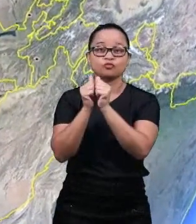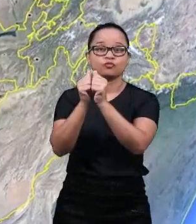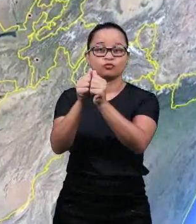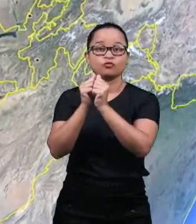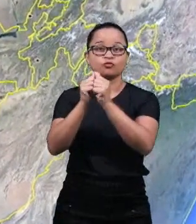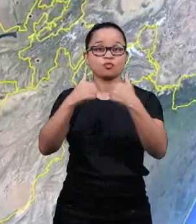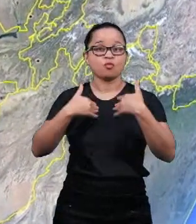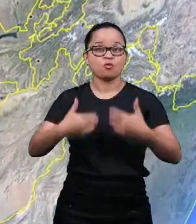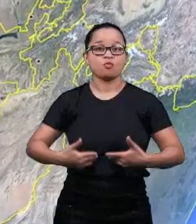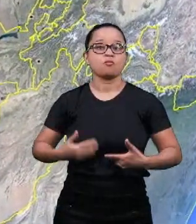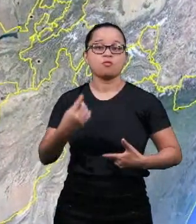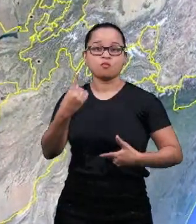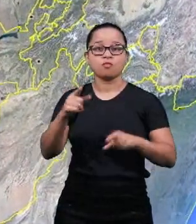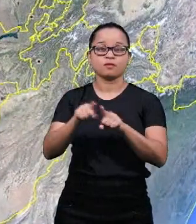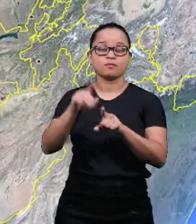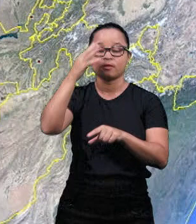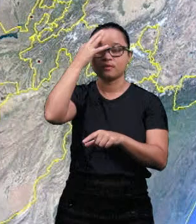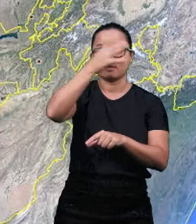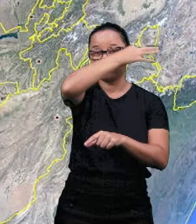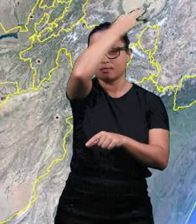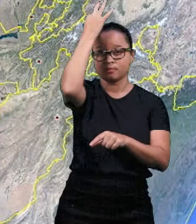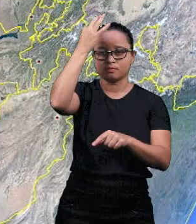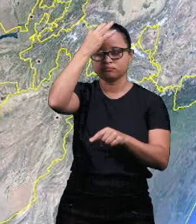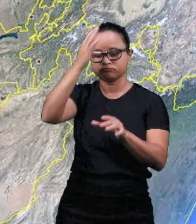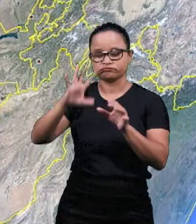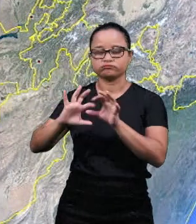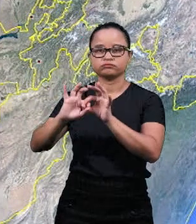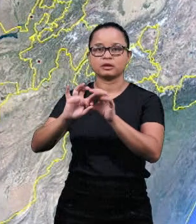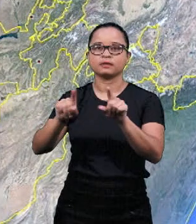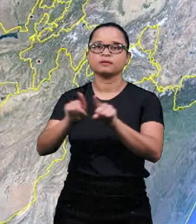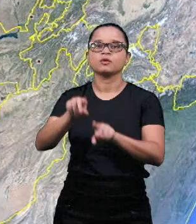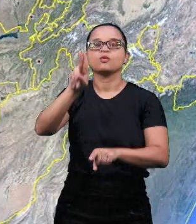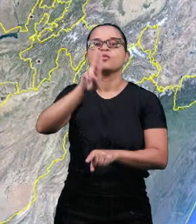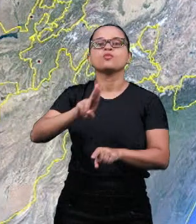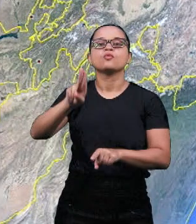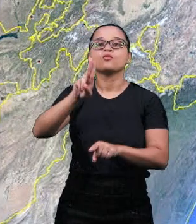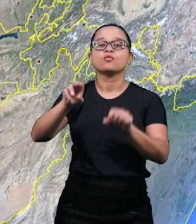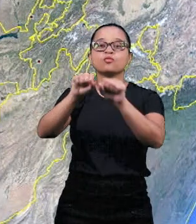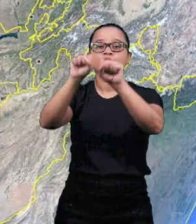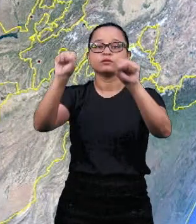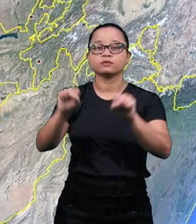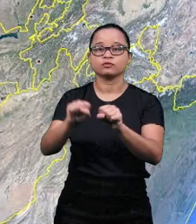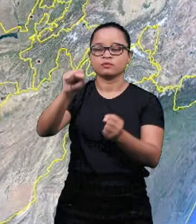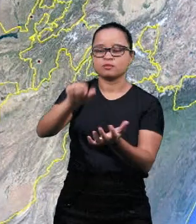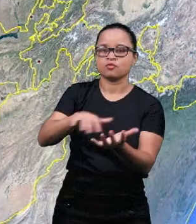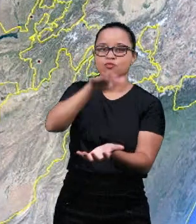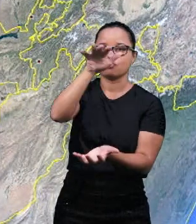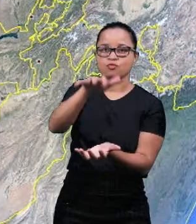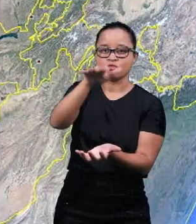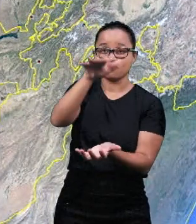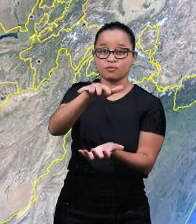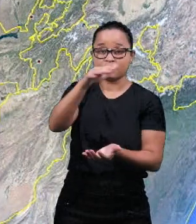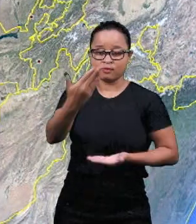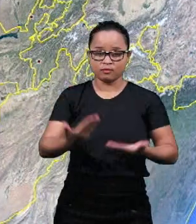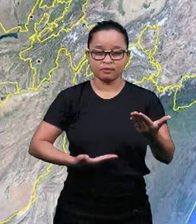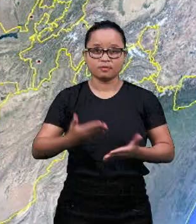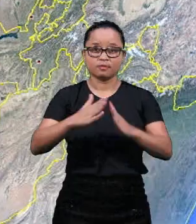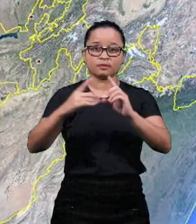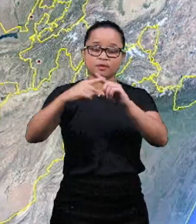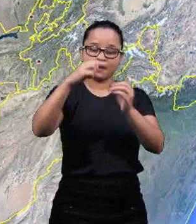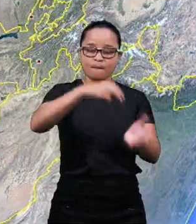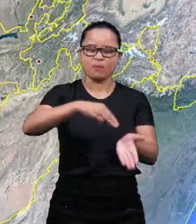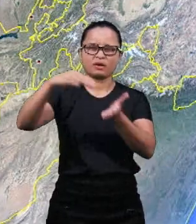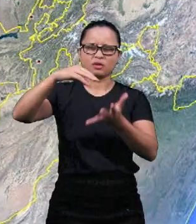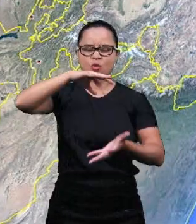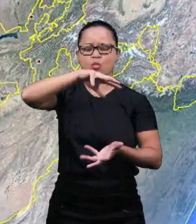même esprit. À travers le système de transmission, les membres de l'Église chrétienne Maranatha de toute la planète vivent